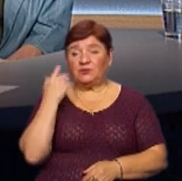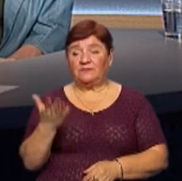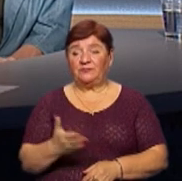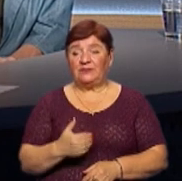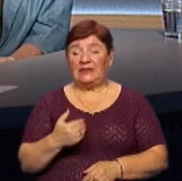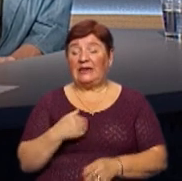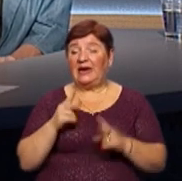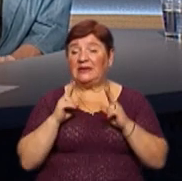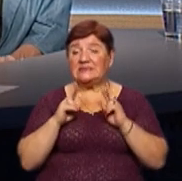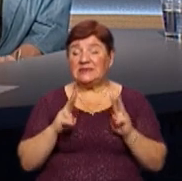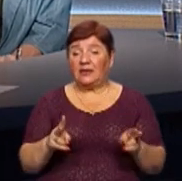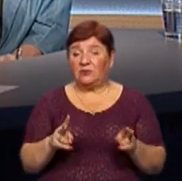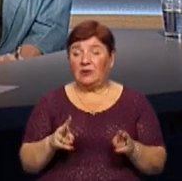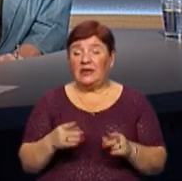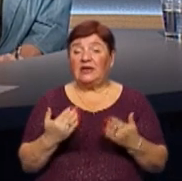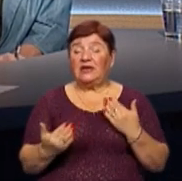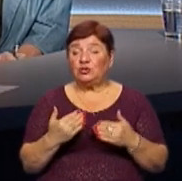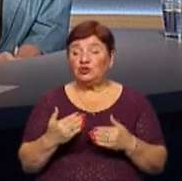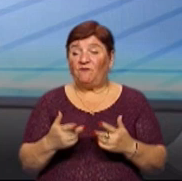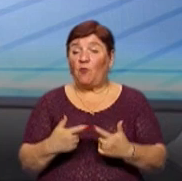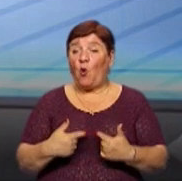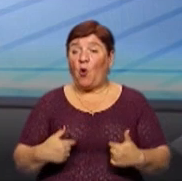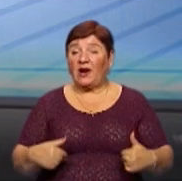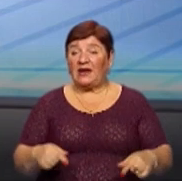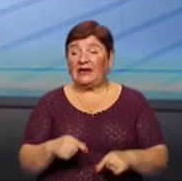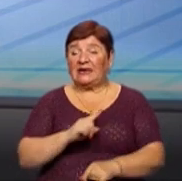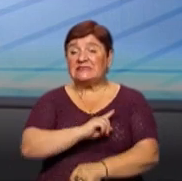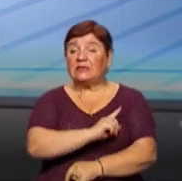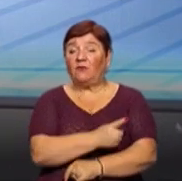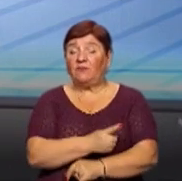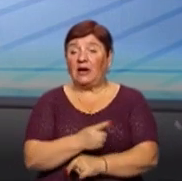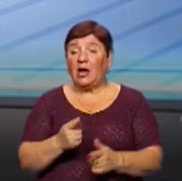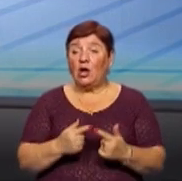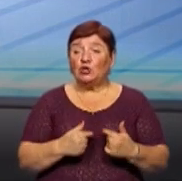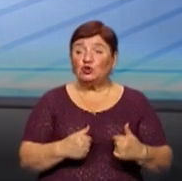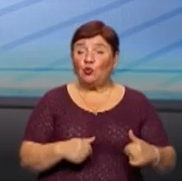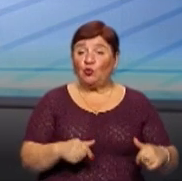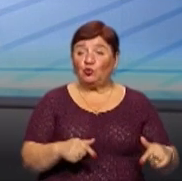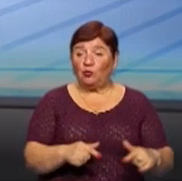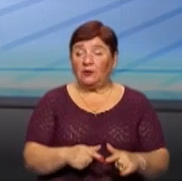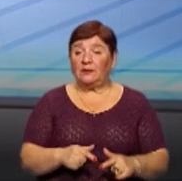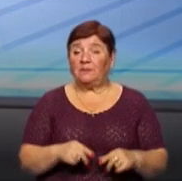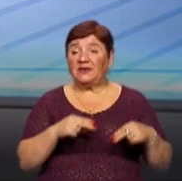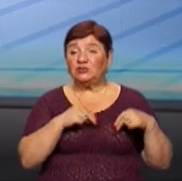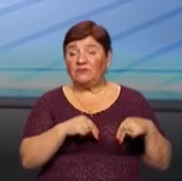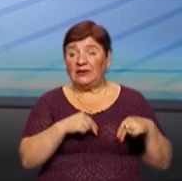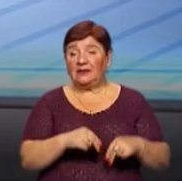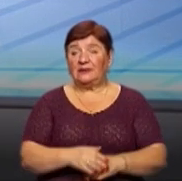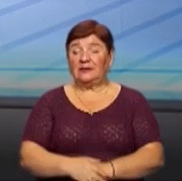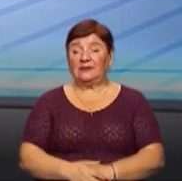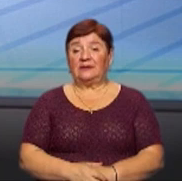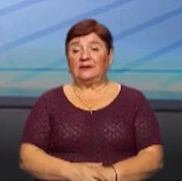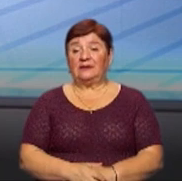Ну, я не знаю, якщо ви органи в силові структури працювали, пенсія так? Пенсія мінімальна, 28 років стажу, мені підказують помічники.